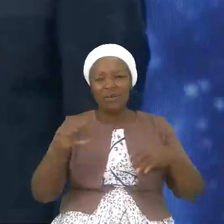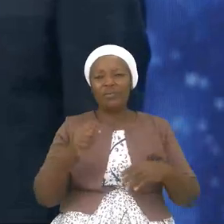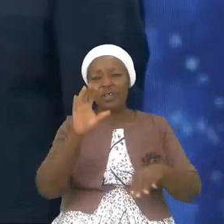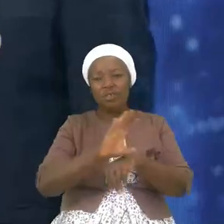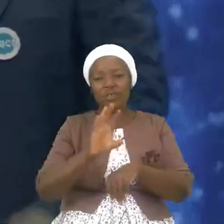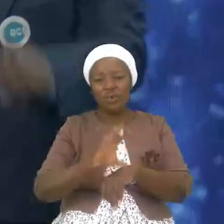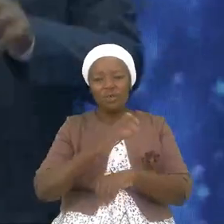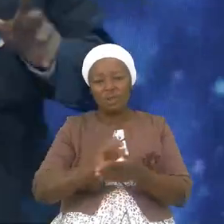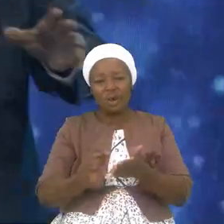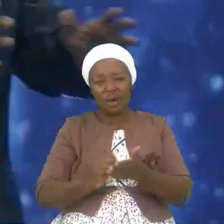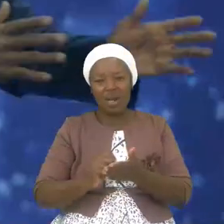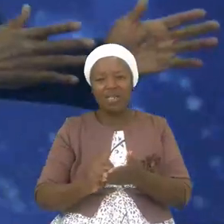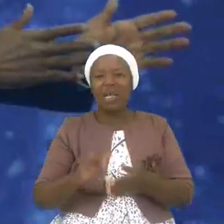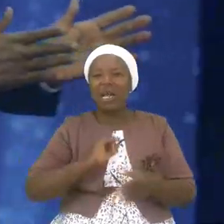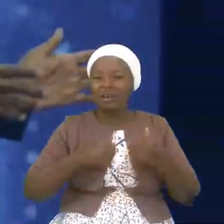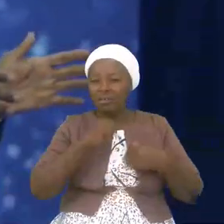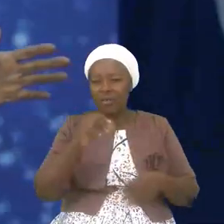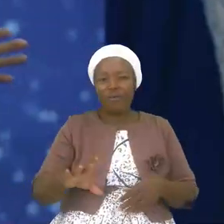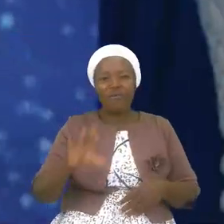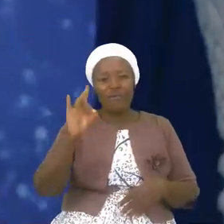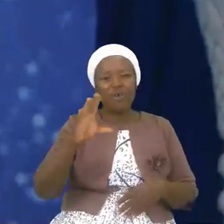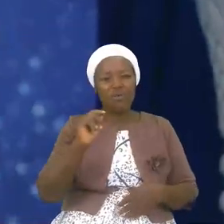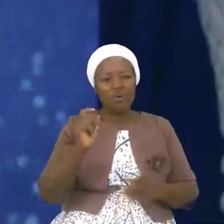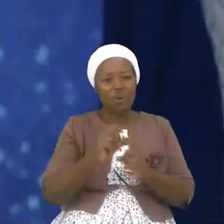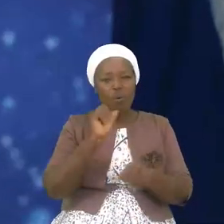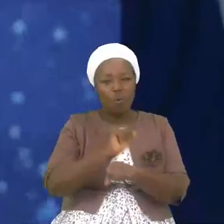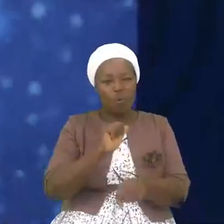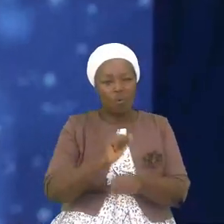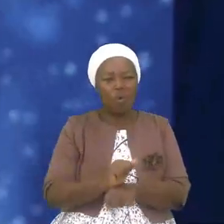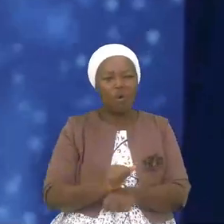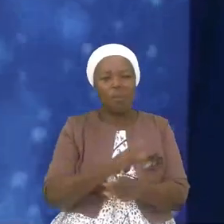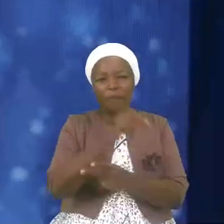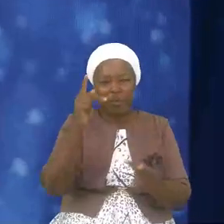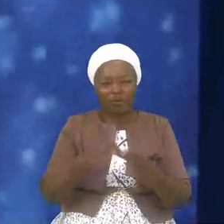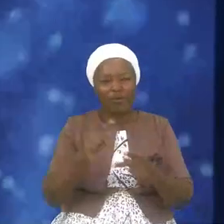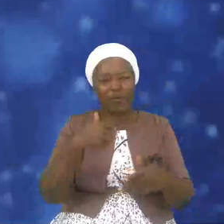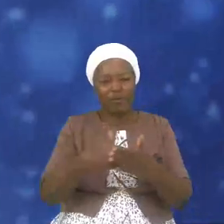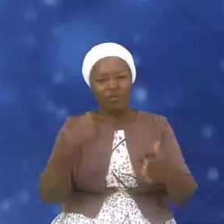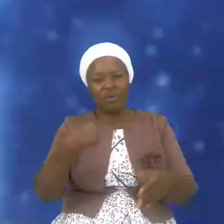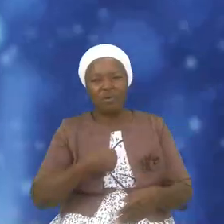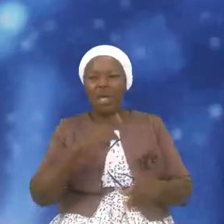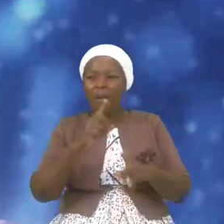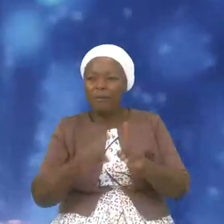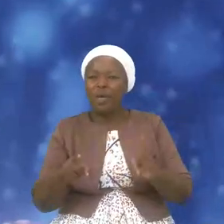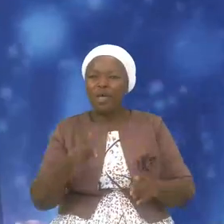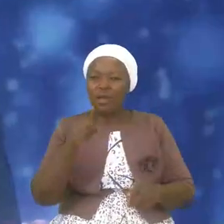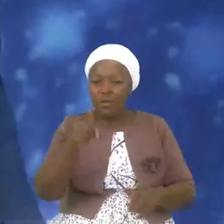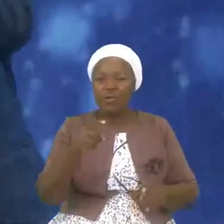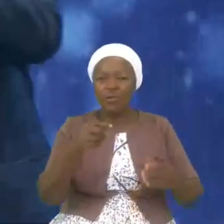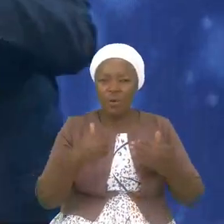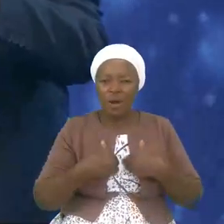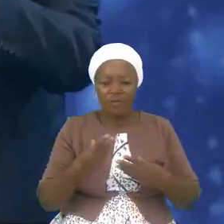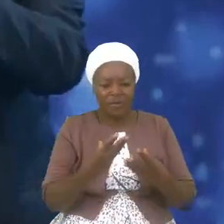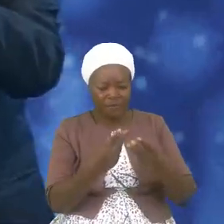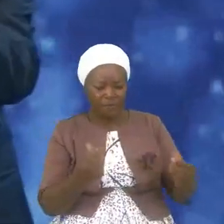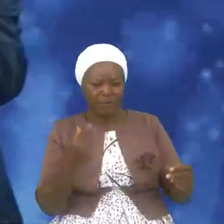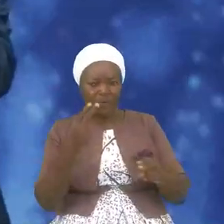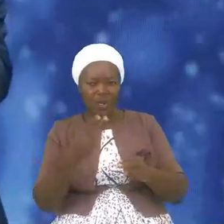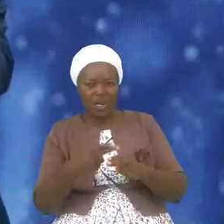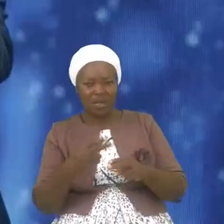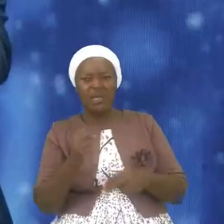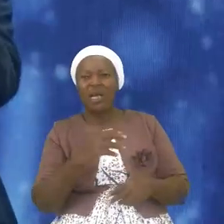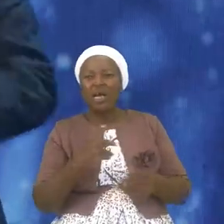écrit, je n'ai pas trouvé tes œuvres parfaites devant moi, mais tu as